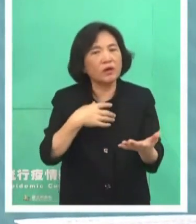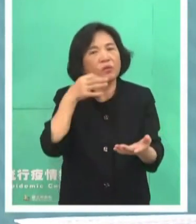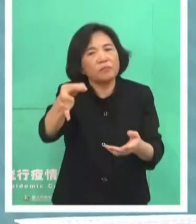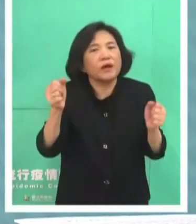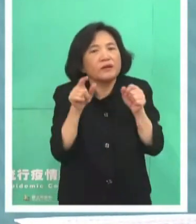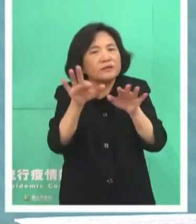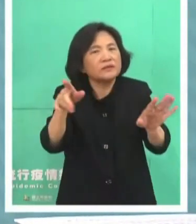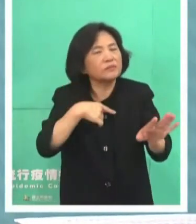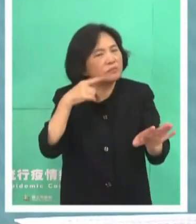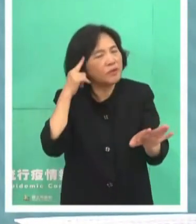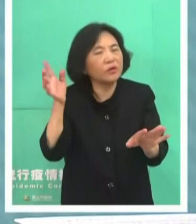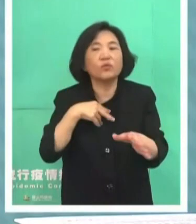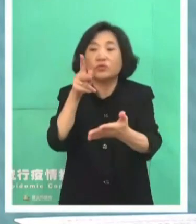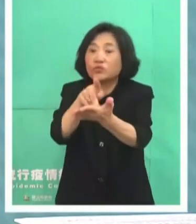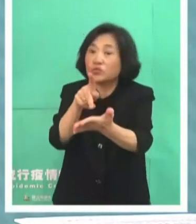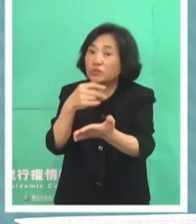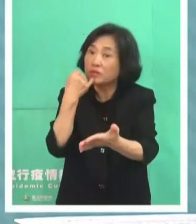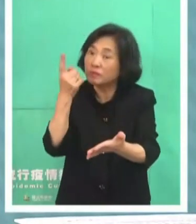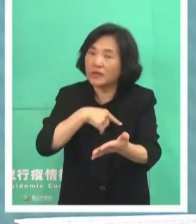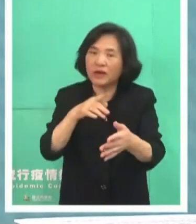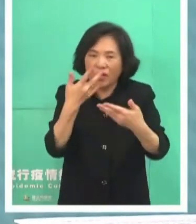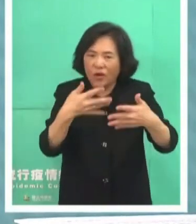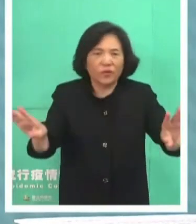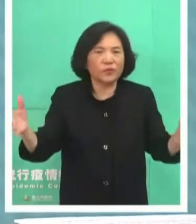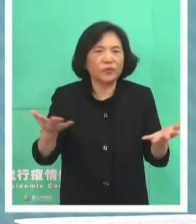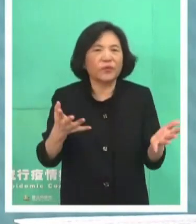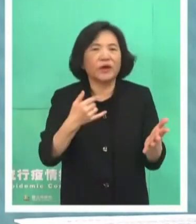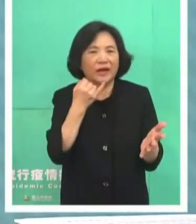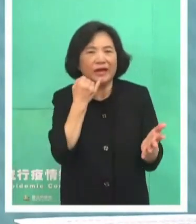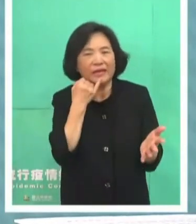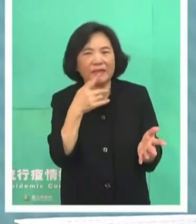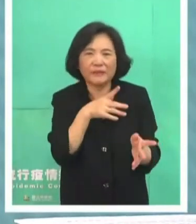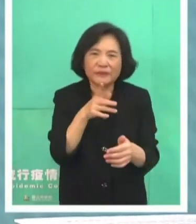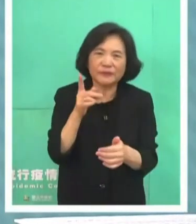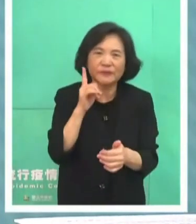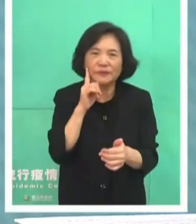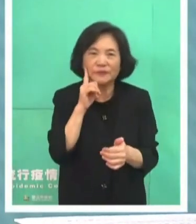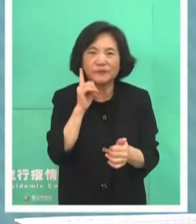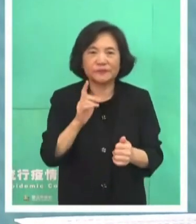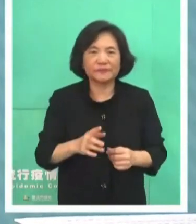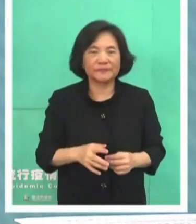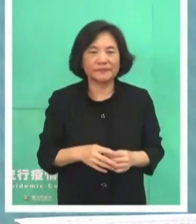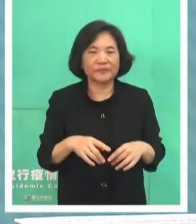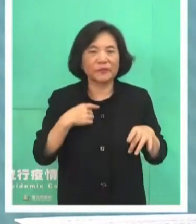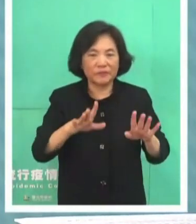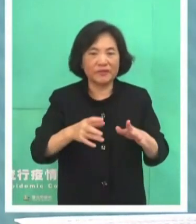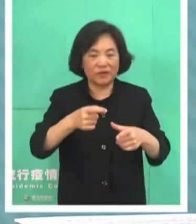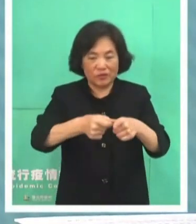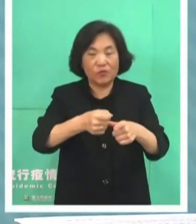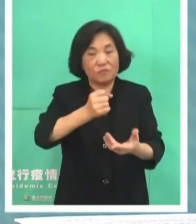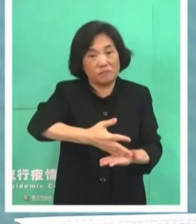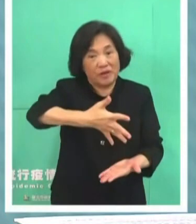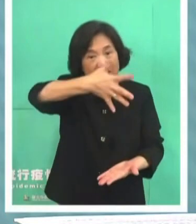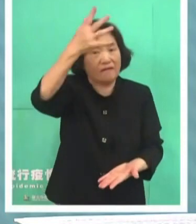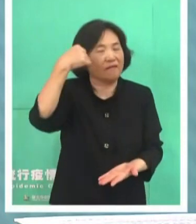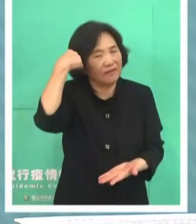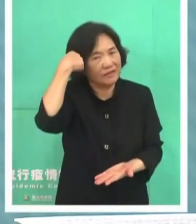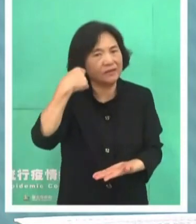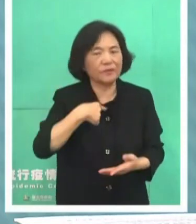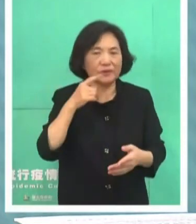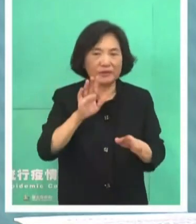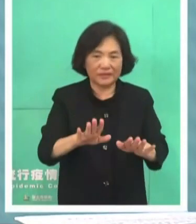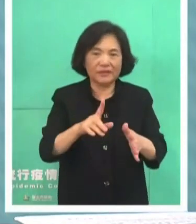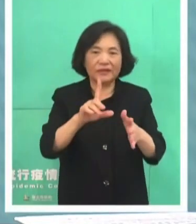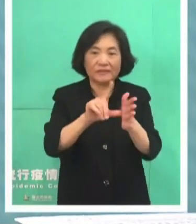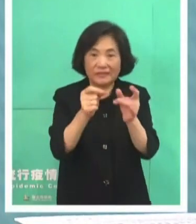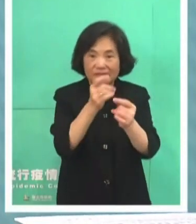冷气，很多这种问题你知道哦。其实哦，这时候我们在盖公宅盖这么多啊，我们现在哦，应该是